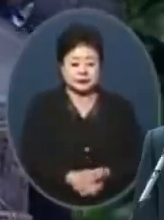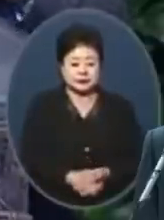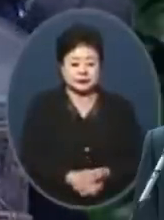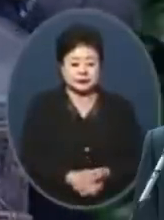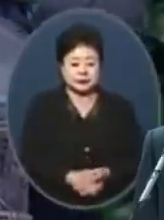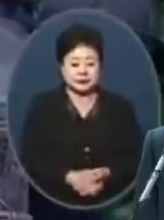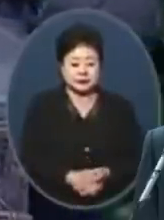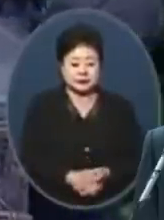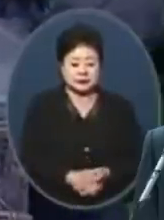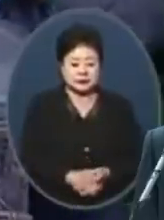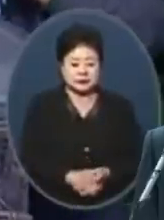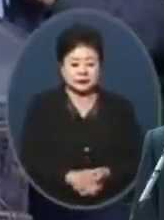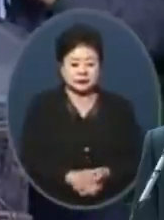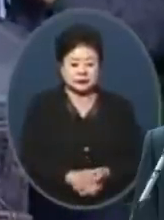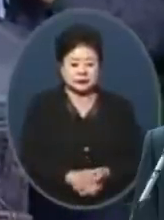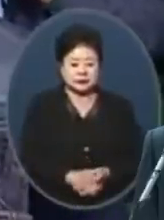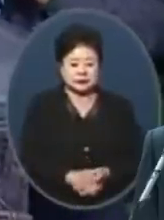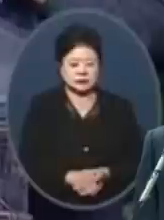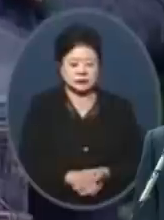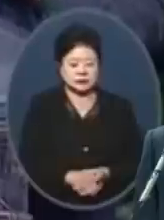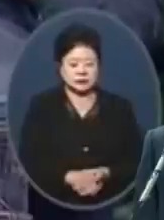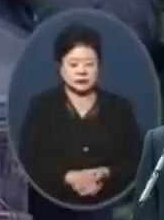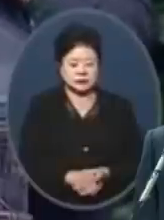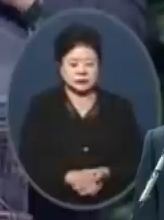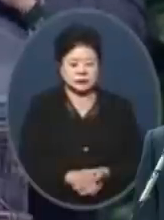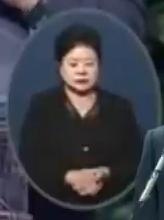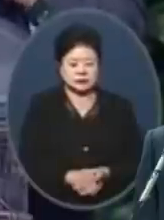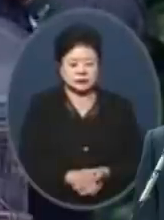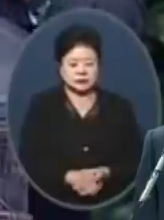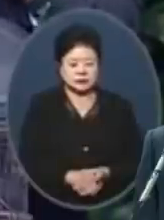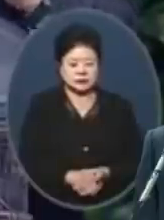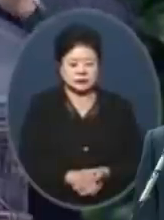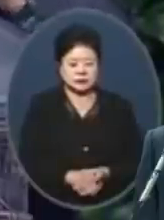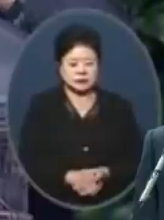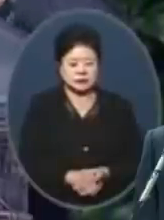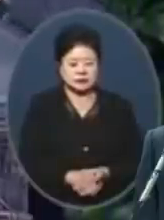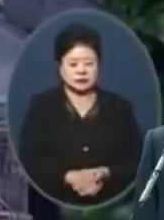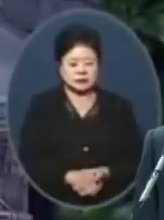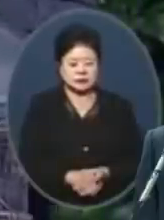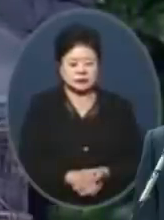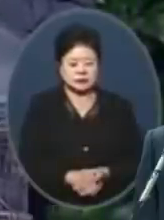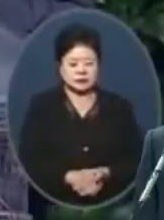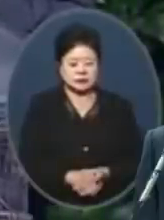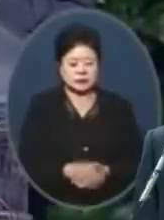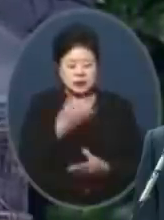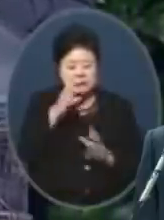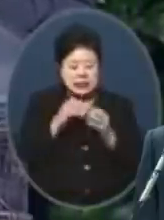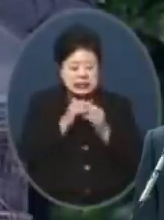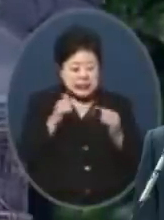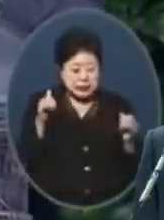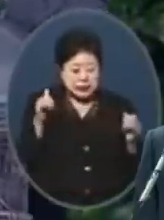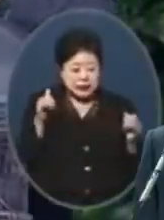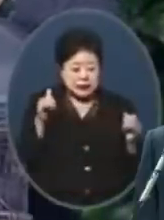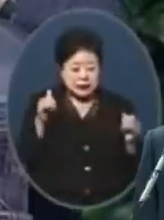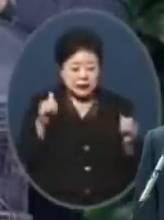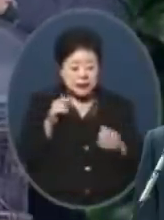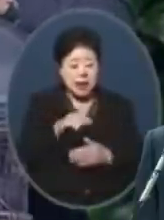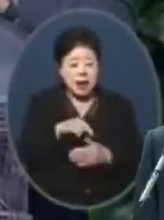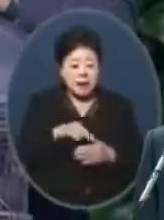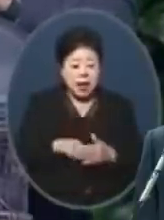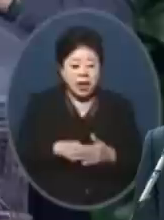left, Pharaoh with a million of his soldiers with chariots were coming after them. 이스라엘 백성들은